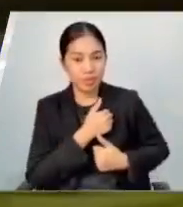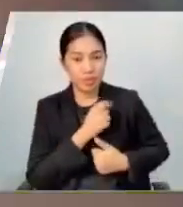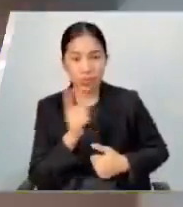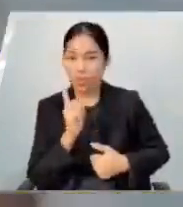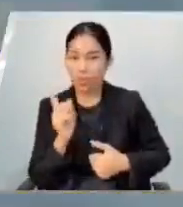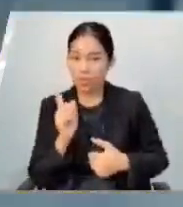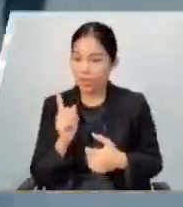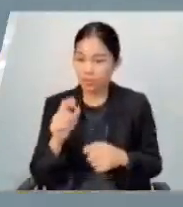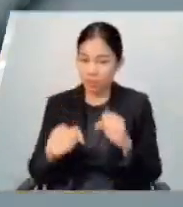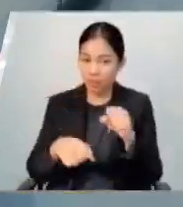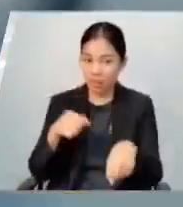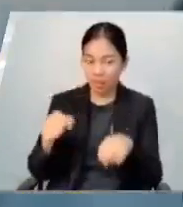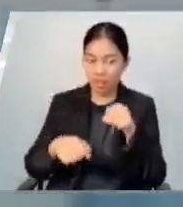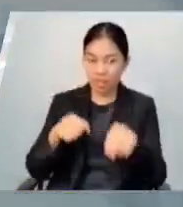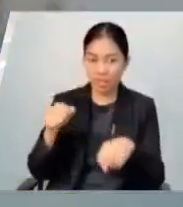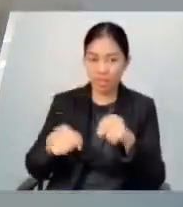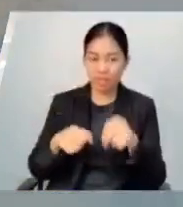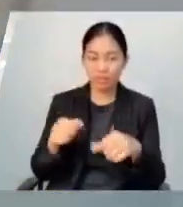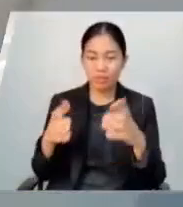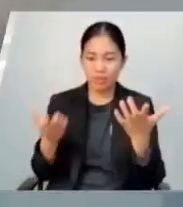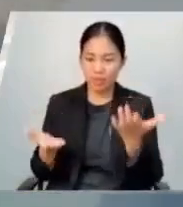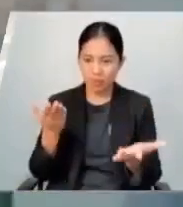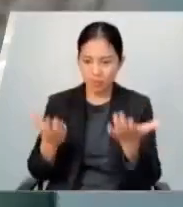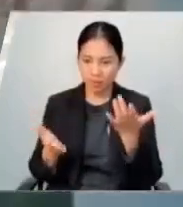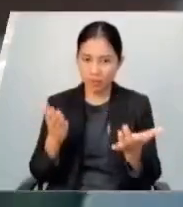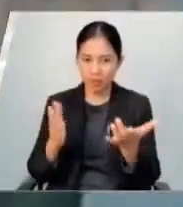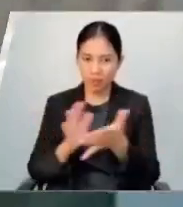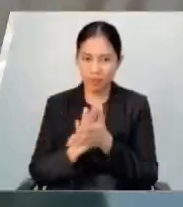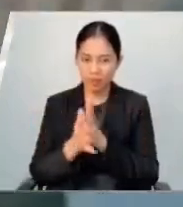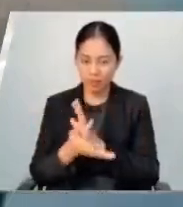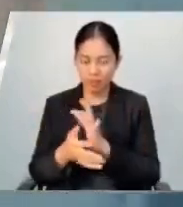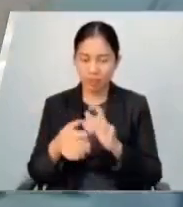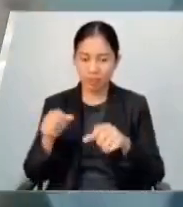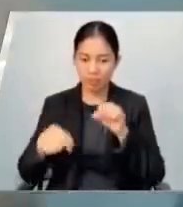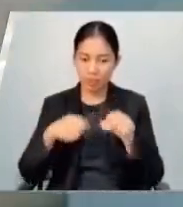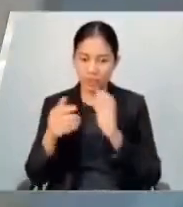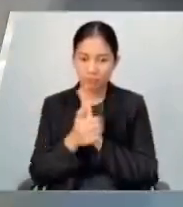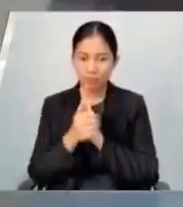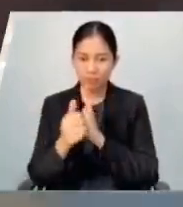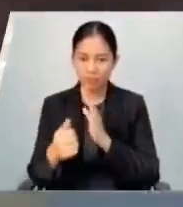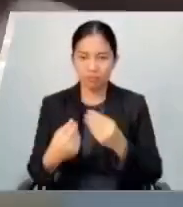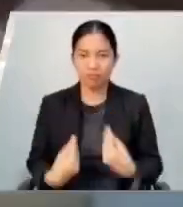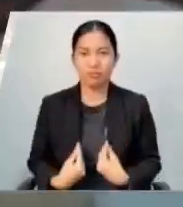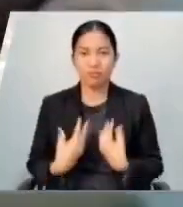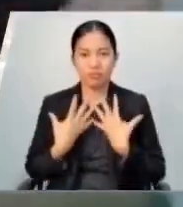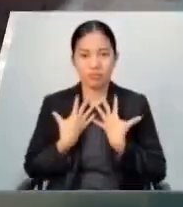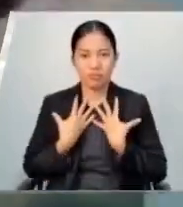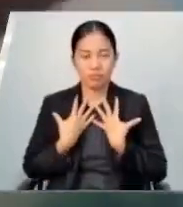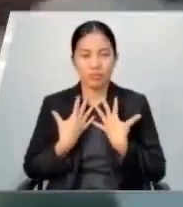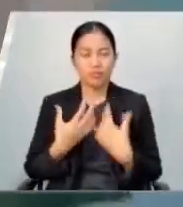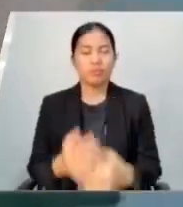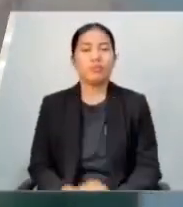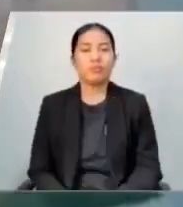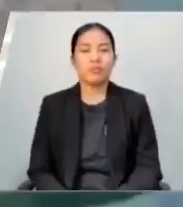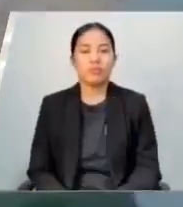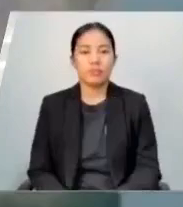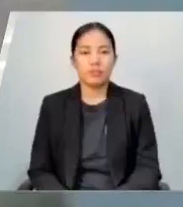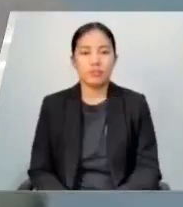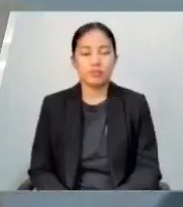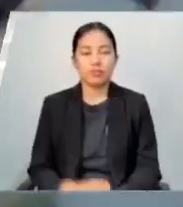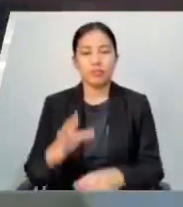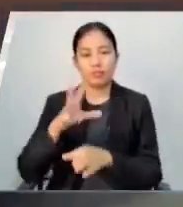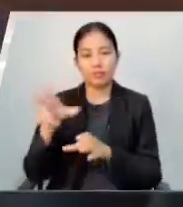Para mountain bike. Oh, champion mountain biker pa yan in the future. O ma-inspire siya na maging sumapi sa AFP, di ba? Dahil